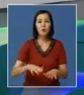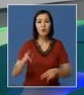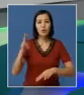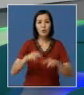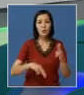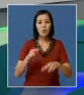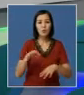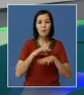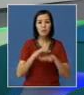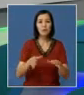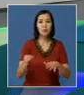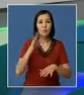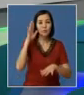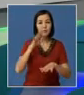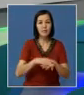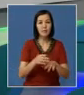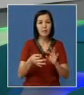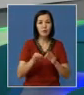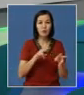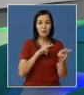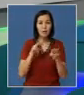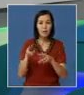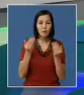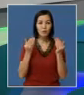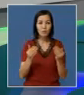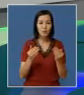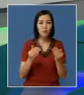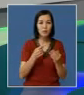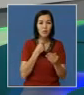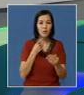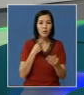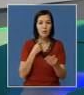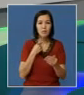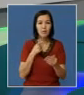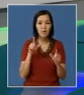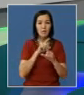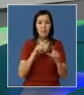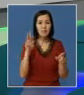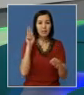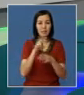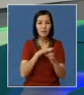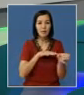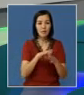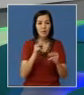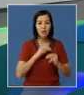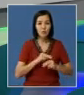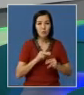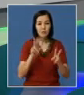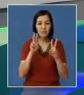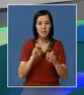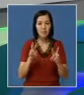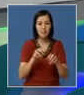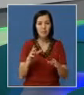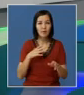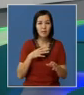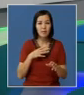Өңірдегі құрылыс барысы облыс әкімінің жіті бақылауында. Бүгін аймақ басшысы Талдықорғандағы бірнеше нысандар алып, атқарылып жатқан жұмысты